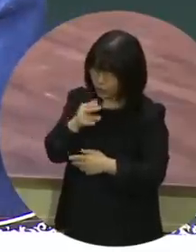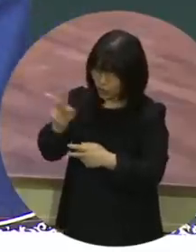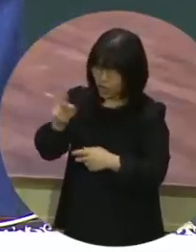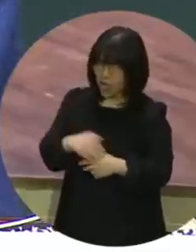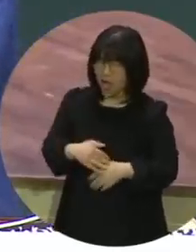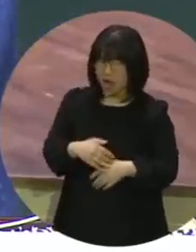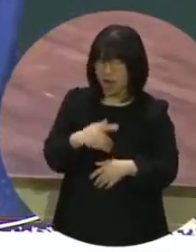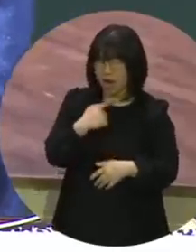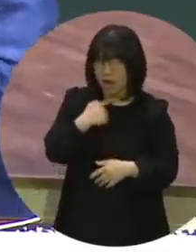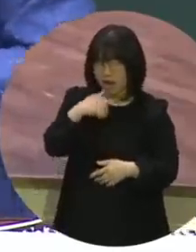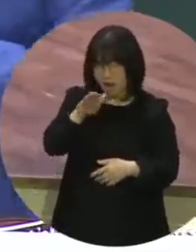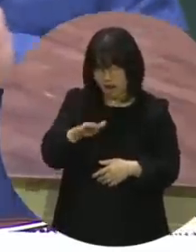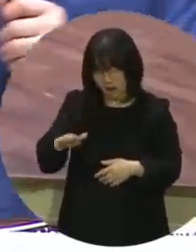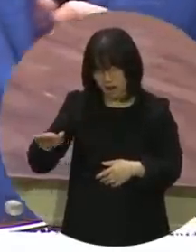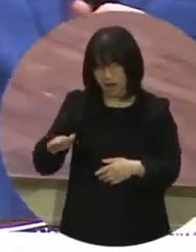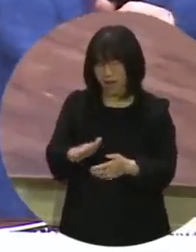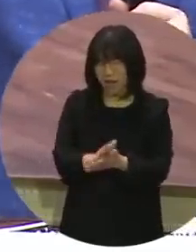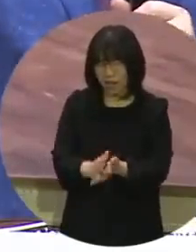할렐루야.